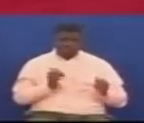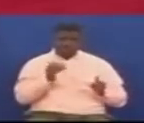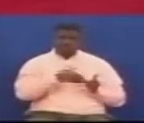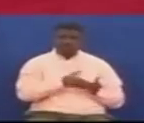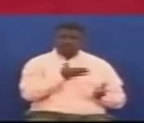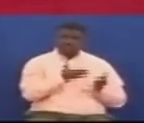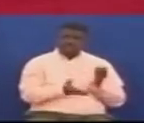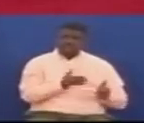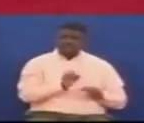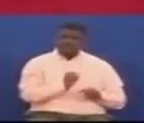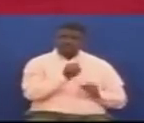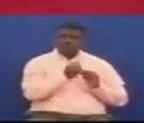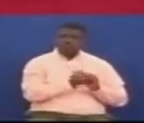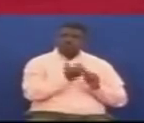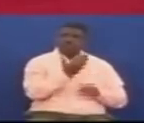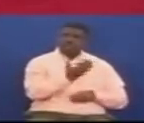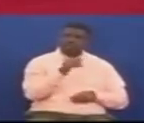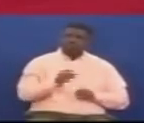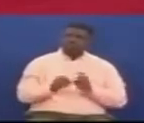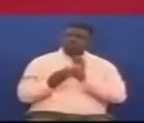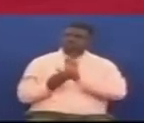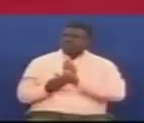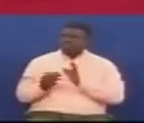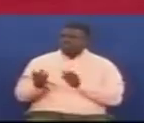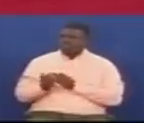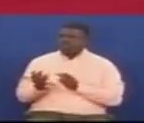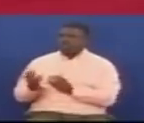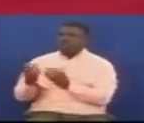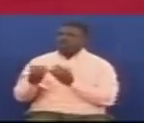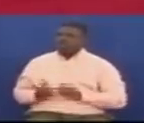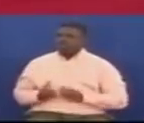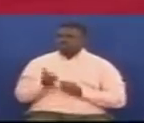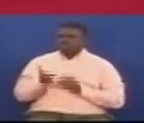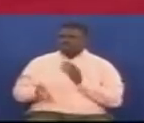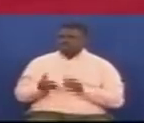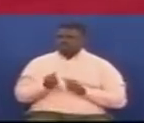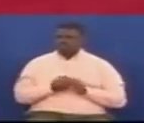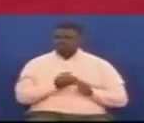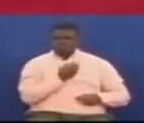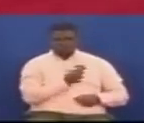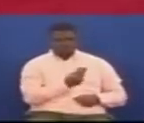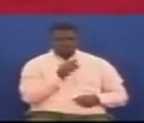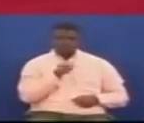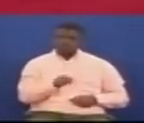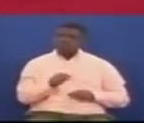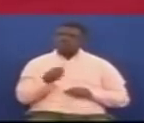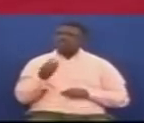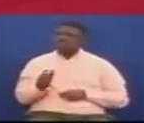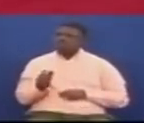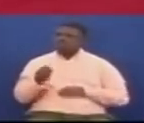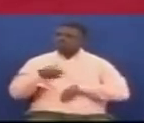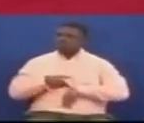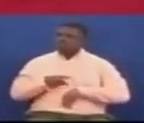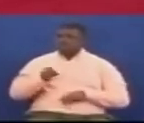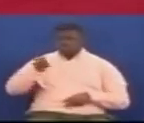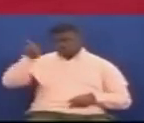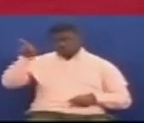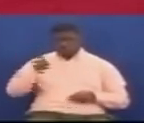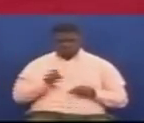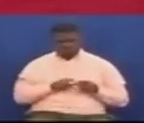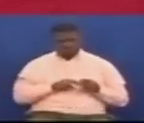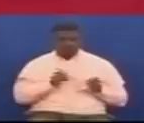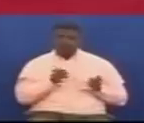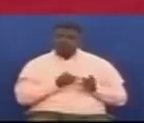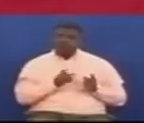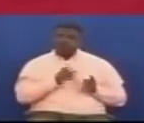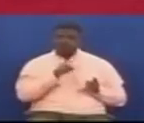milioni 15.9 ikilinganishwa na mahitaji ya tani milioni 13.3 kwa kipindi hicho, hivyo kuwa